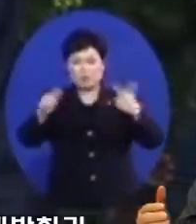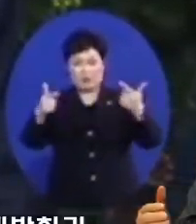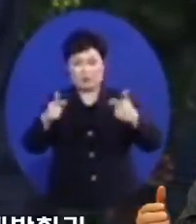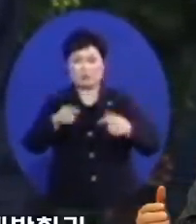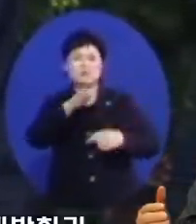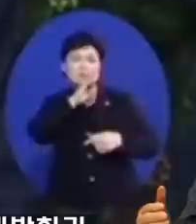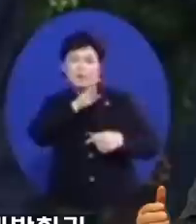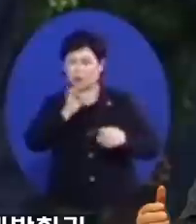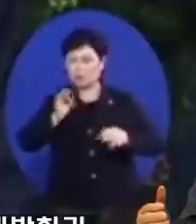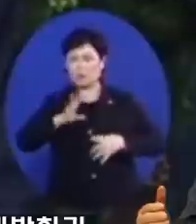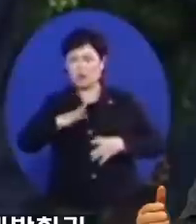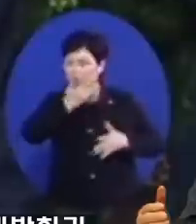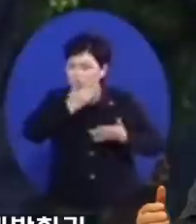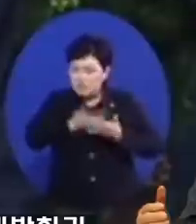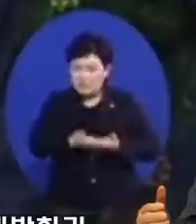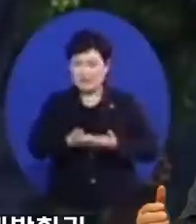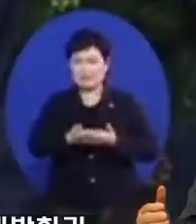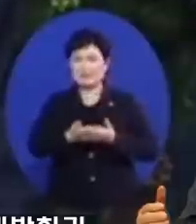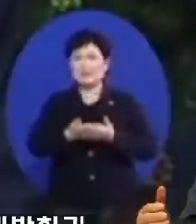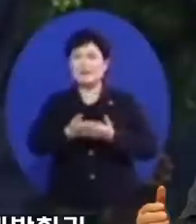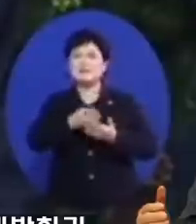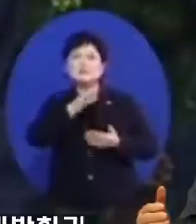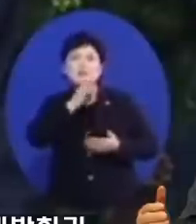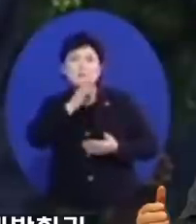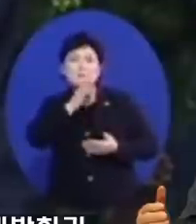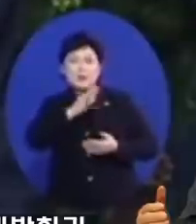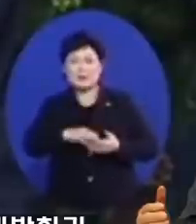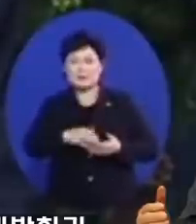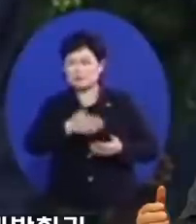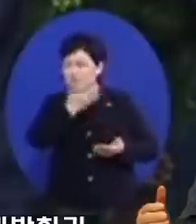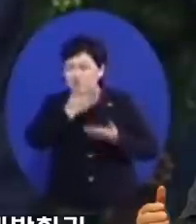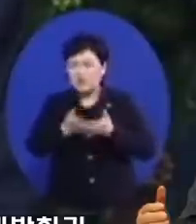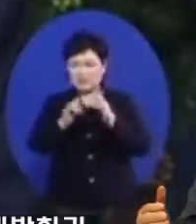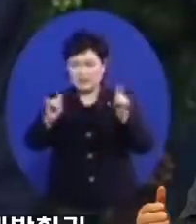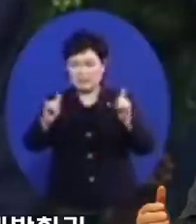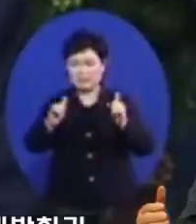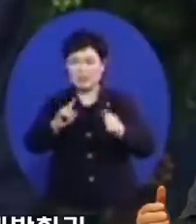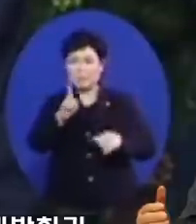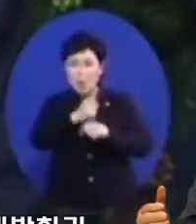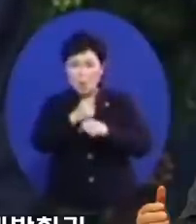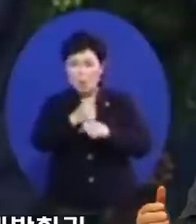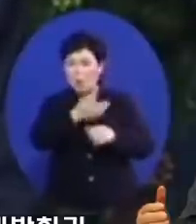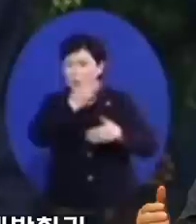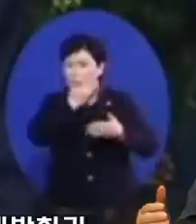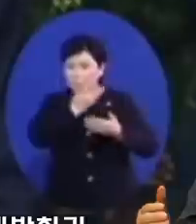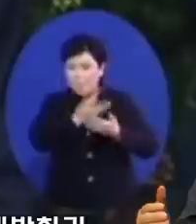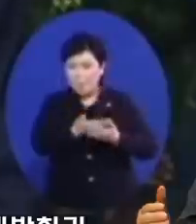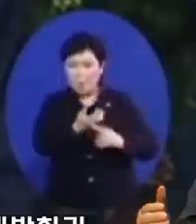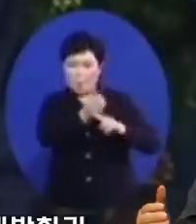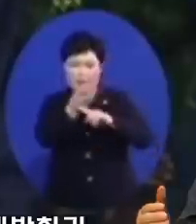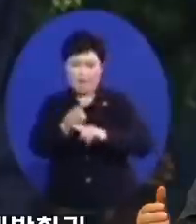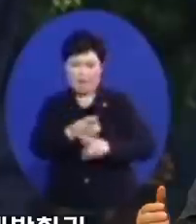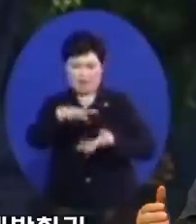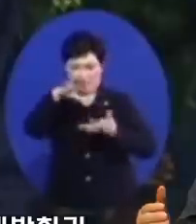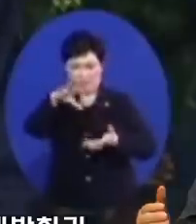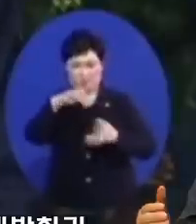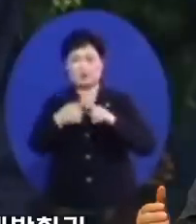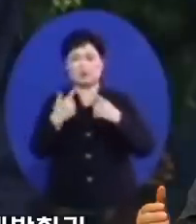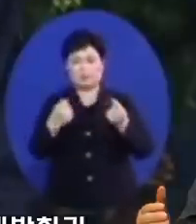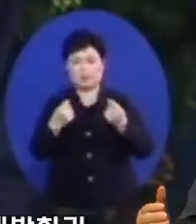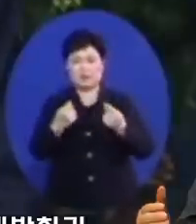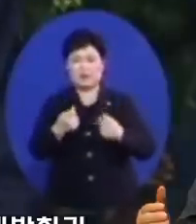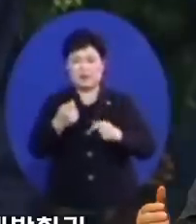여러분이 굉장히 귀합니다. 아무렇지도 않은 사람이 아닌 것입니다. 보배 덩어리입니다. 창세 전에 예수님 안에서 우리를